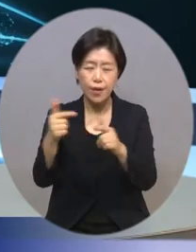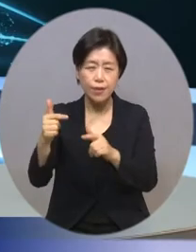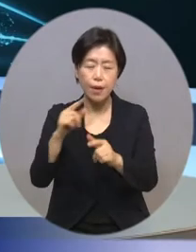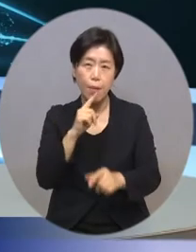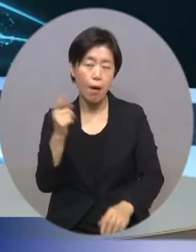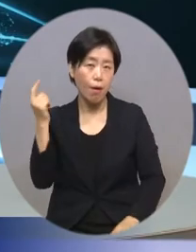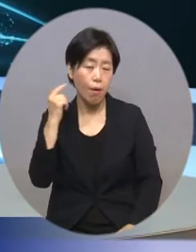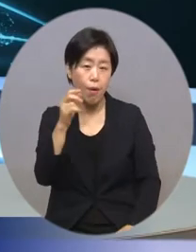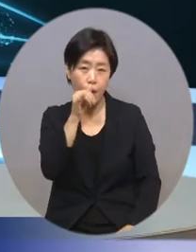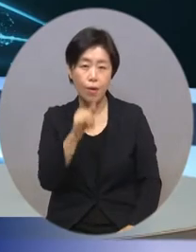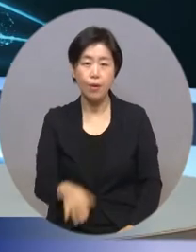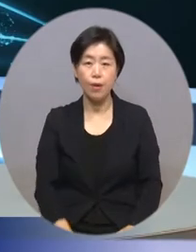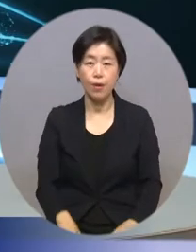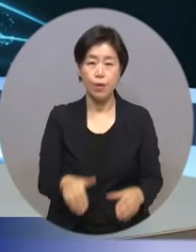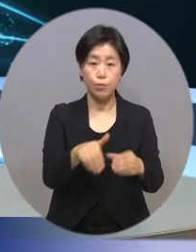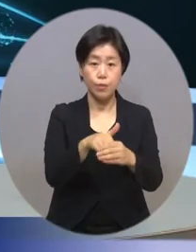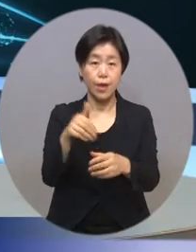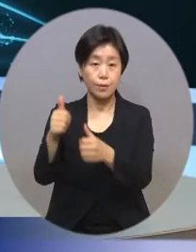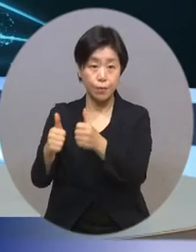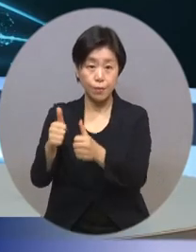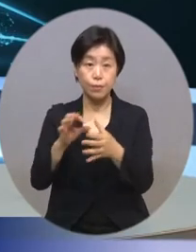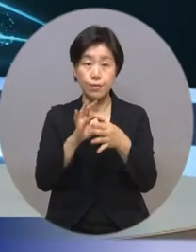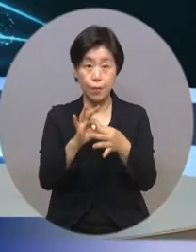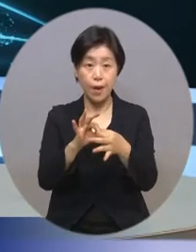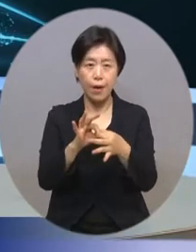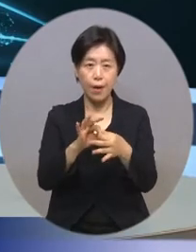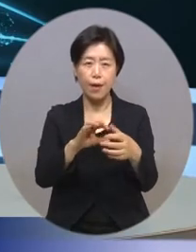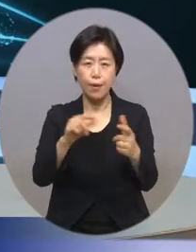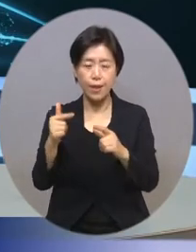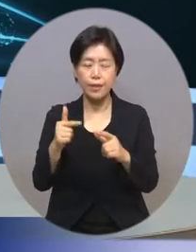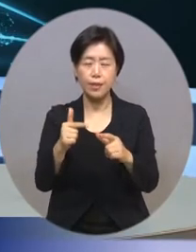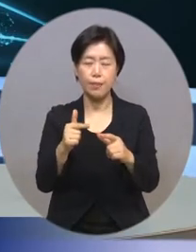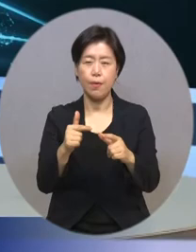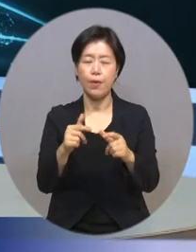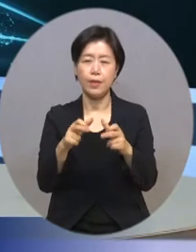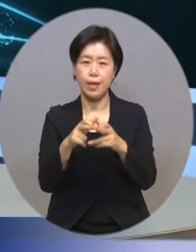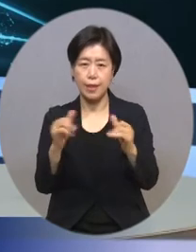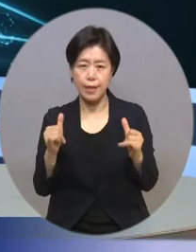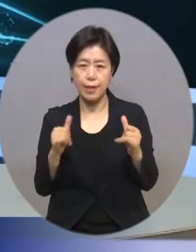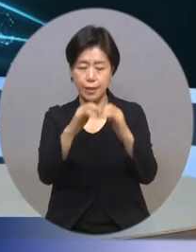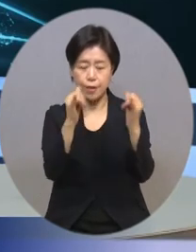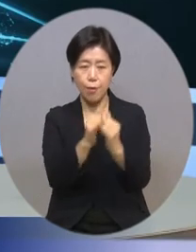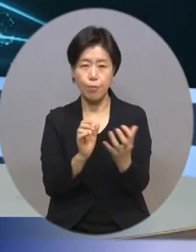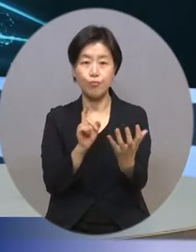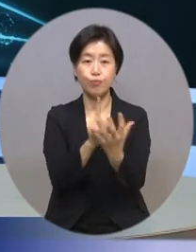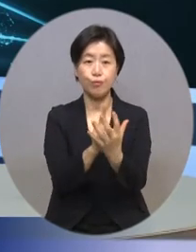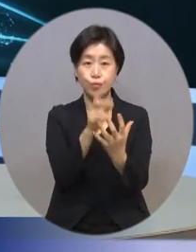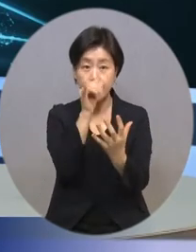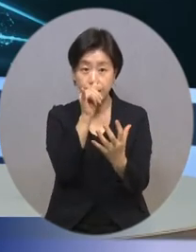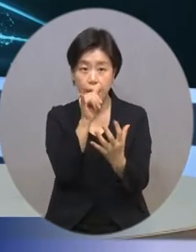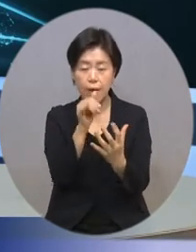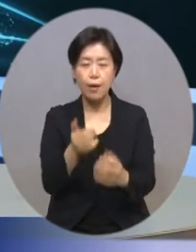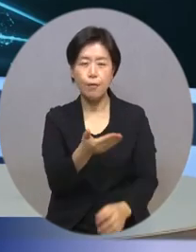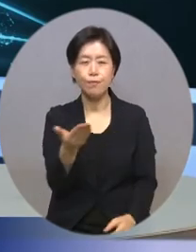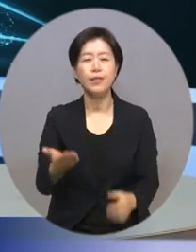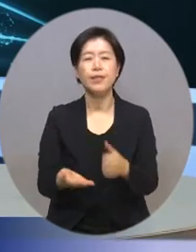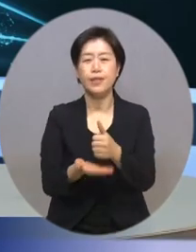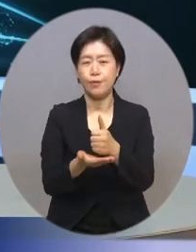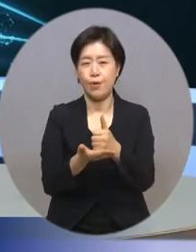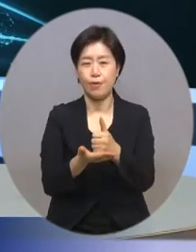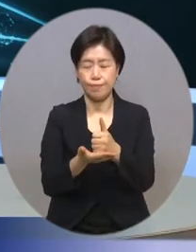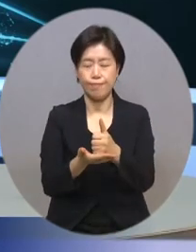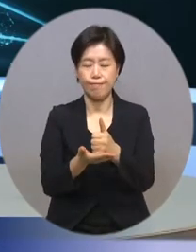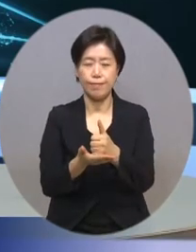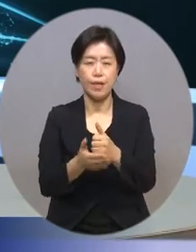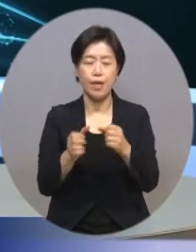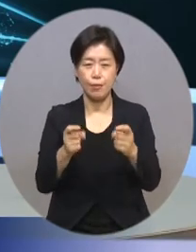있는데요 문화와 스포츠를 통해 장벽을 허문 만남이 모두의 관심과 응원 속에서 한발 더 나아가는